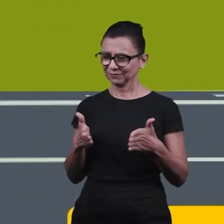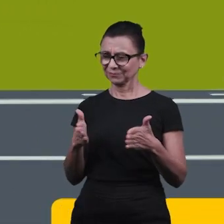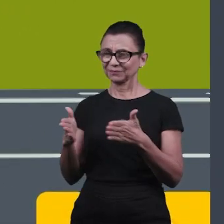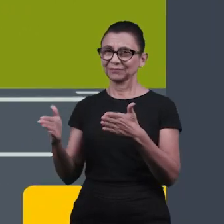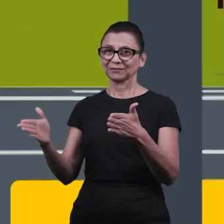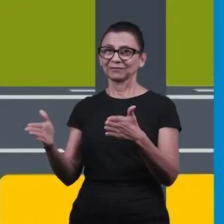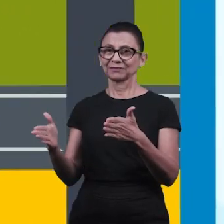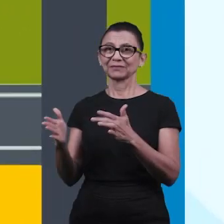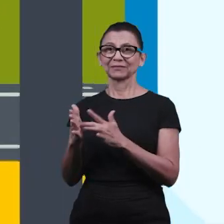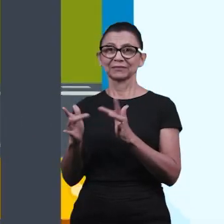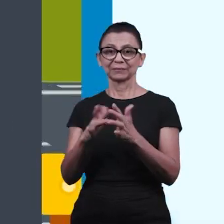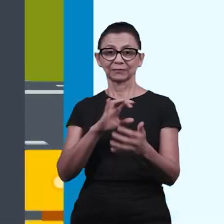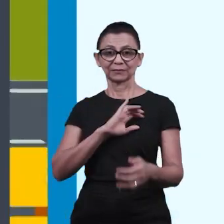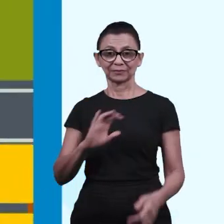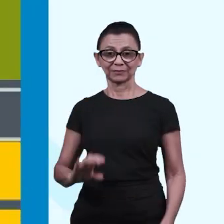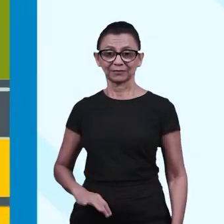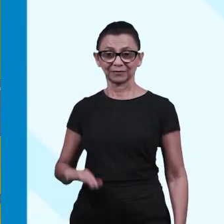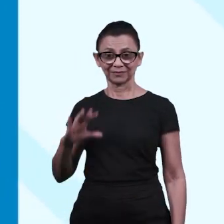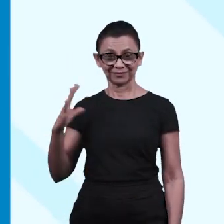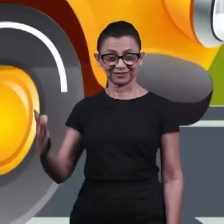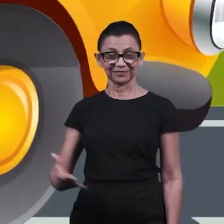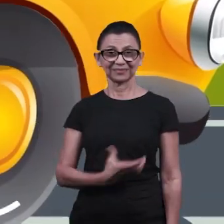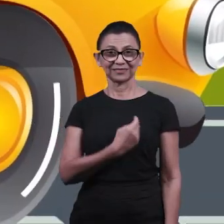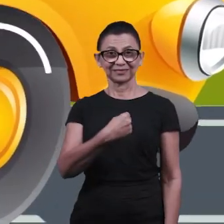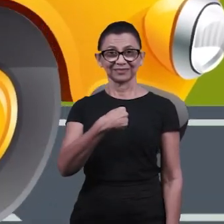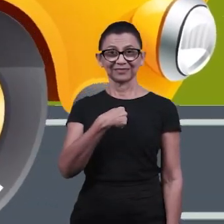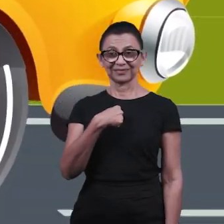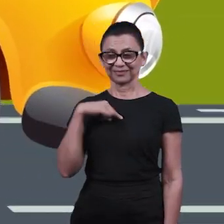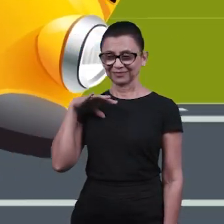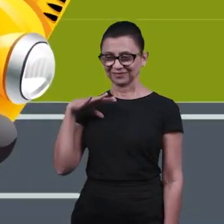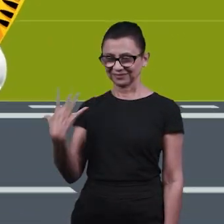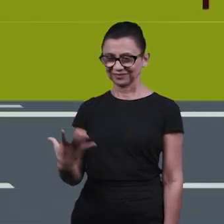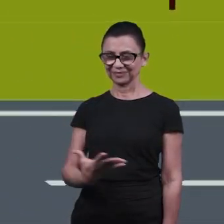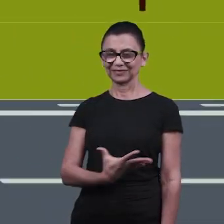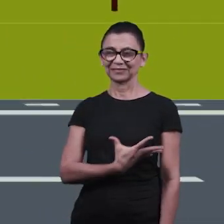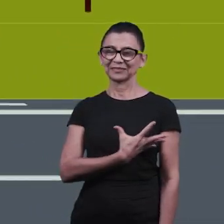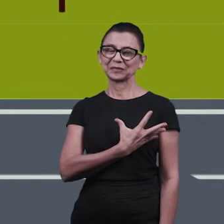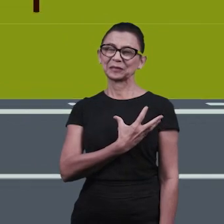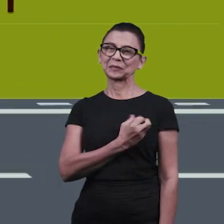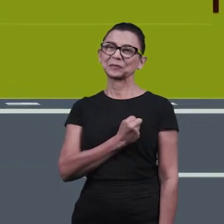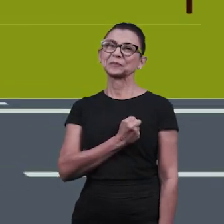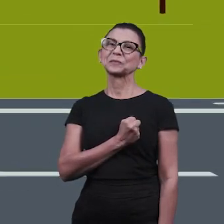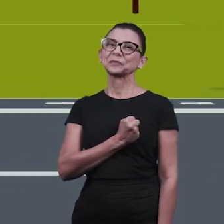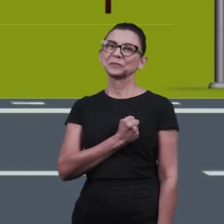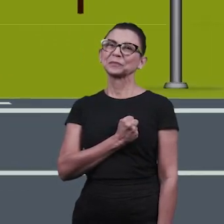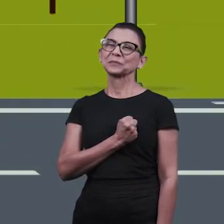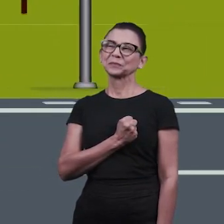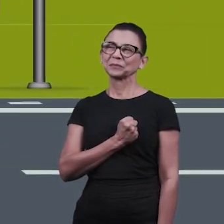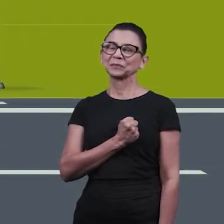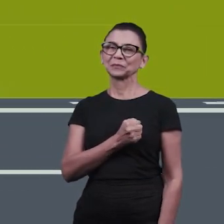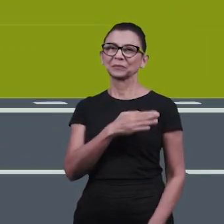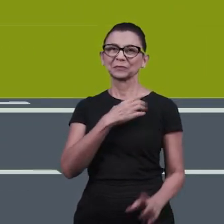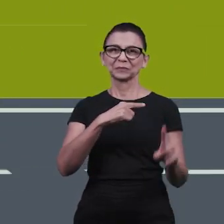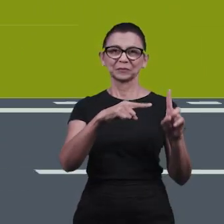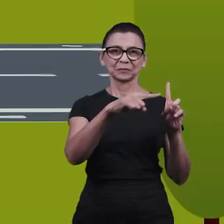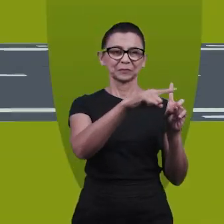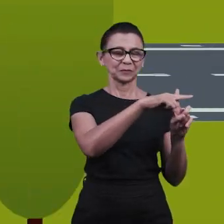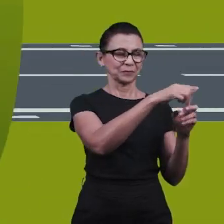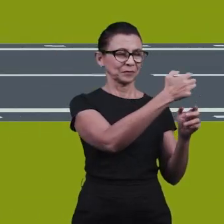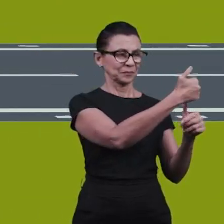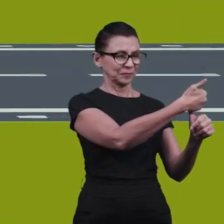me salvou. Eu fui salvo pela graça que em mim